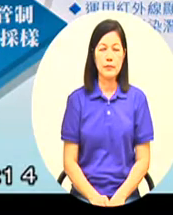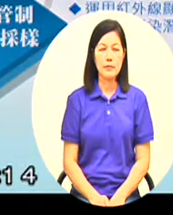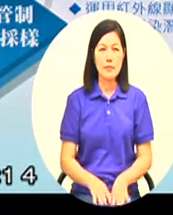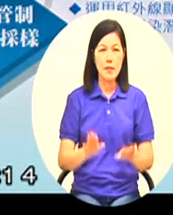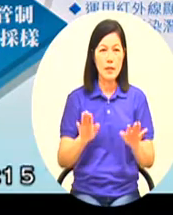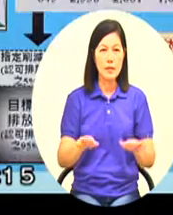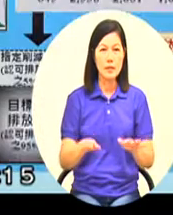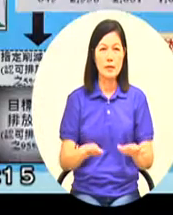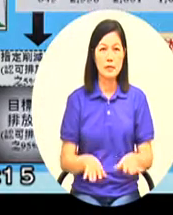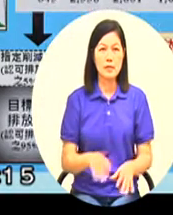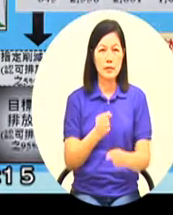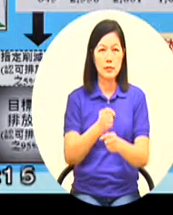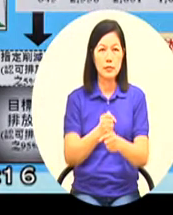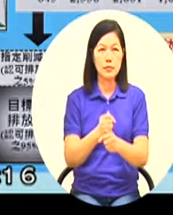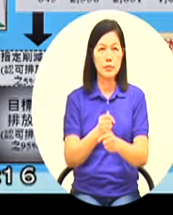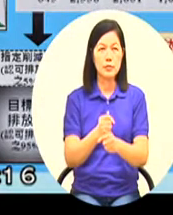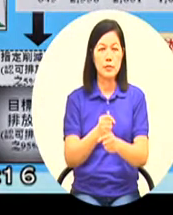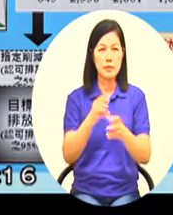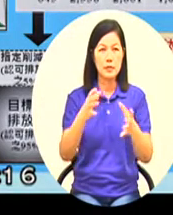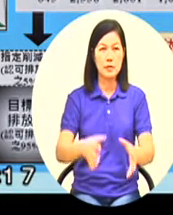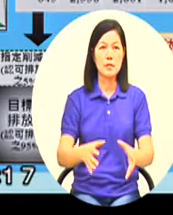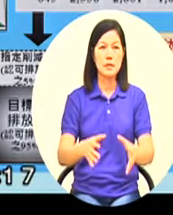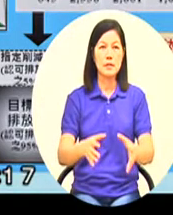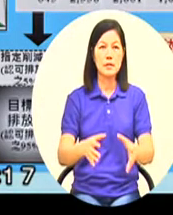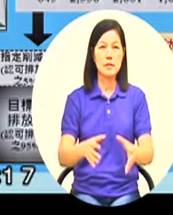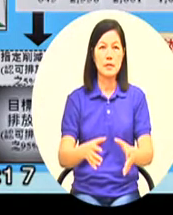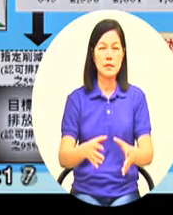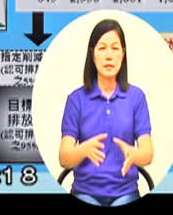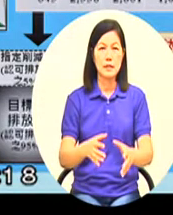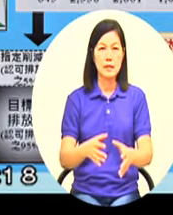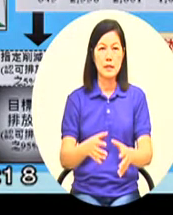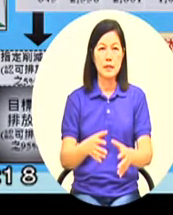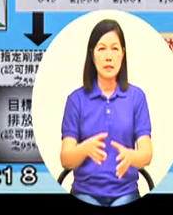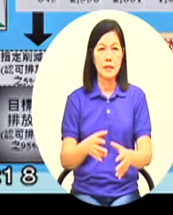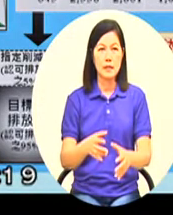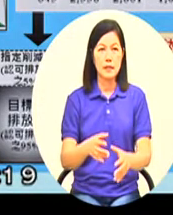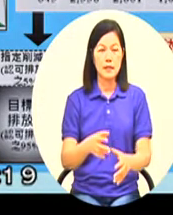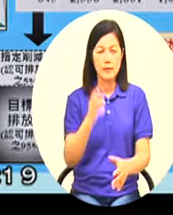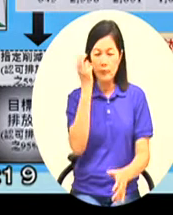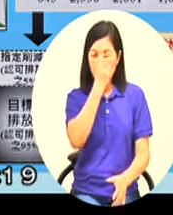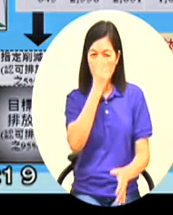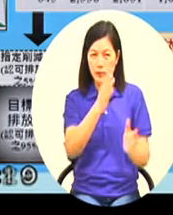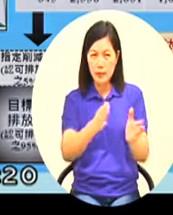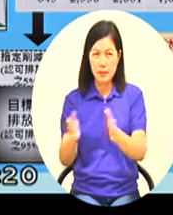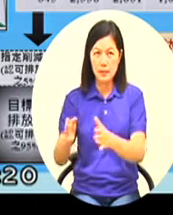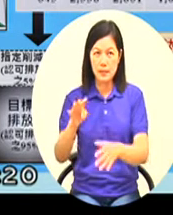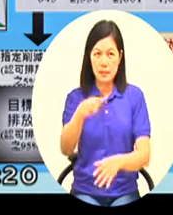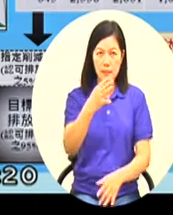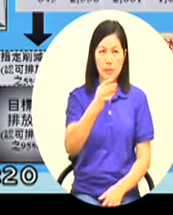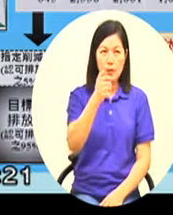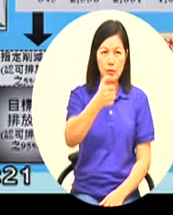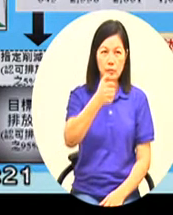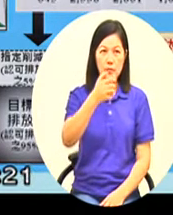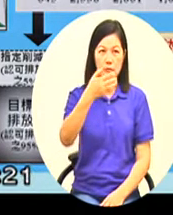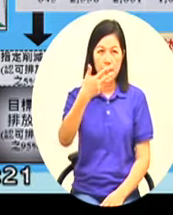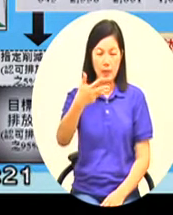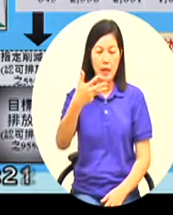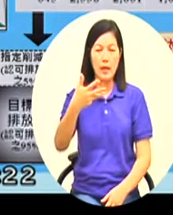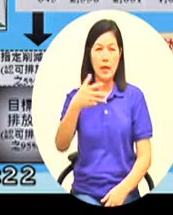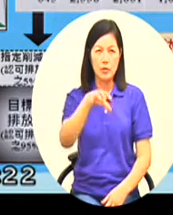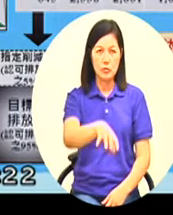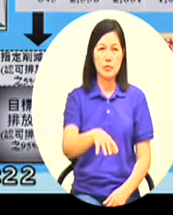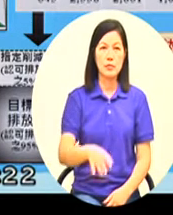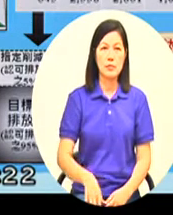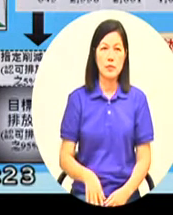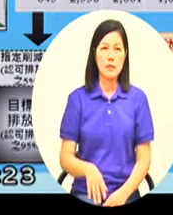在实施的总量管制部分，我们目前列管的家数有458家，一直到10月24号为止，已经